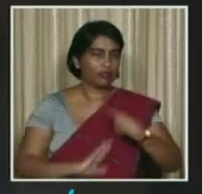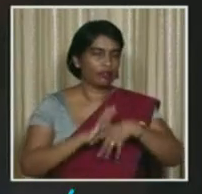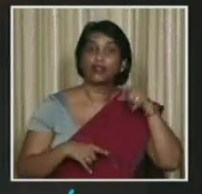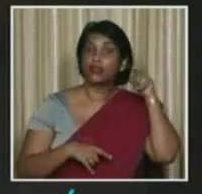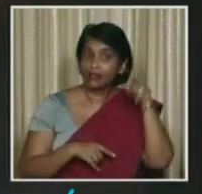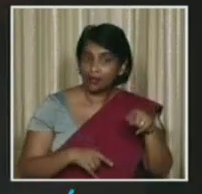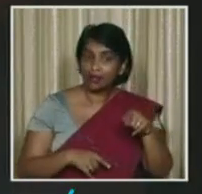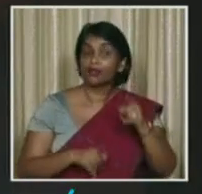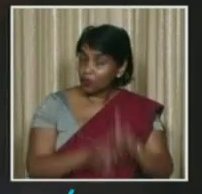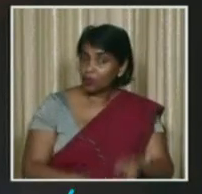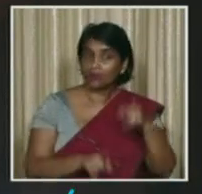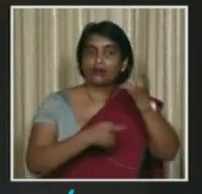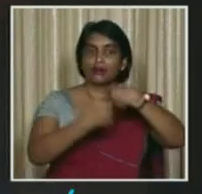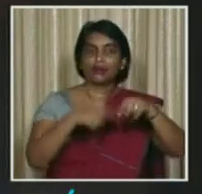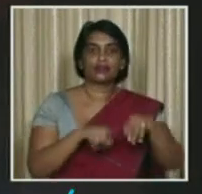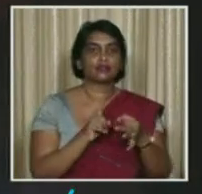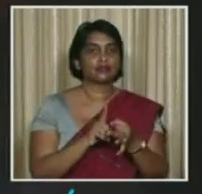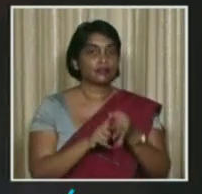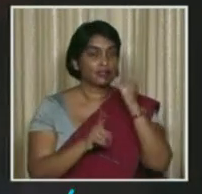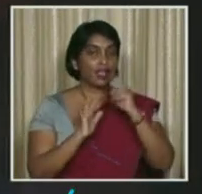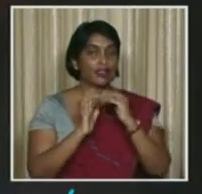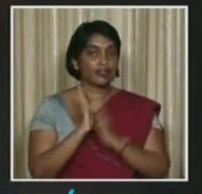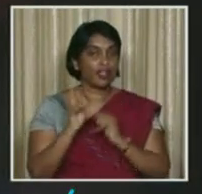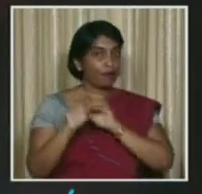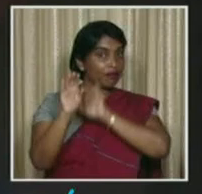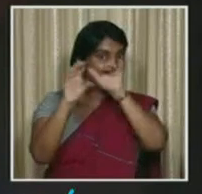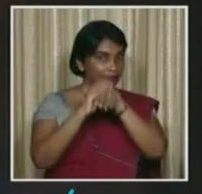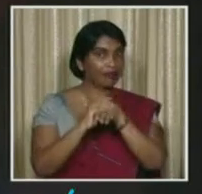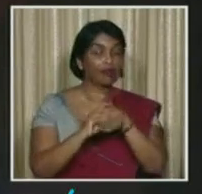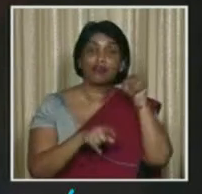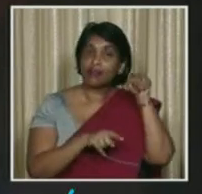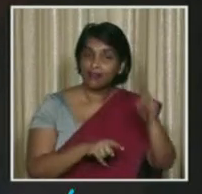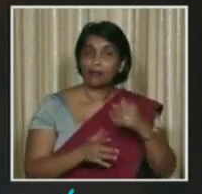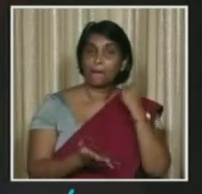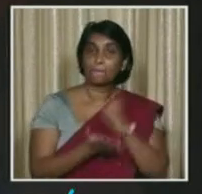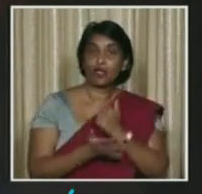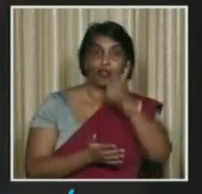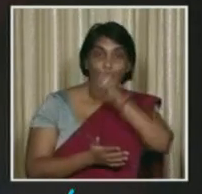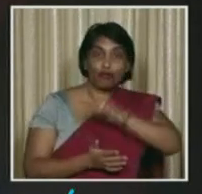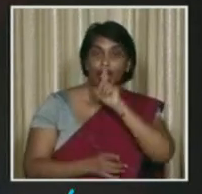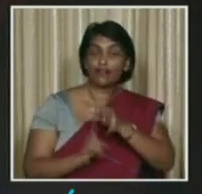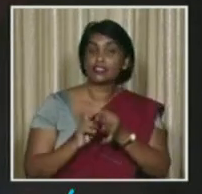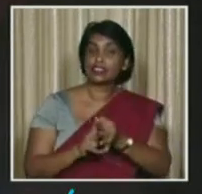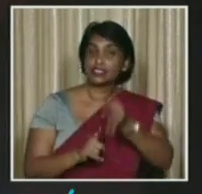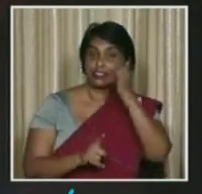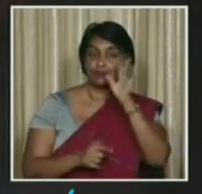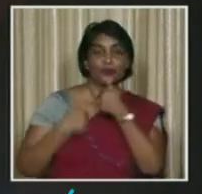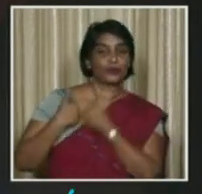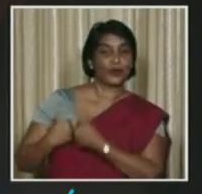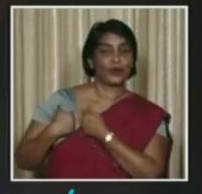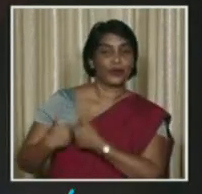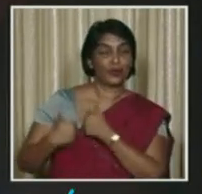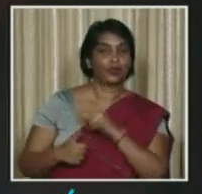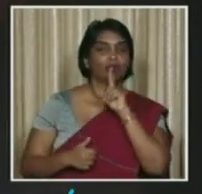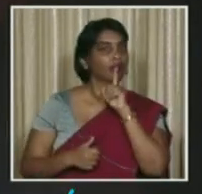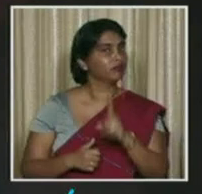ඉඩ ඇරලා එවැනි අයම දැන් ජනාධිපතිතුමා IMF එකට ගියයින් පස්සේ ඒගොල්ලෝ මහ බැංකු හොරා කියපු ජනාධිපතිතුමාව ප්‍රශස්ති ගායනා කරන